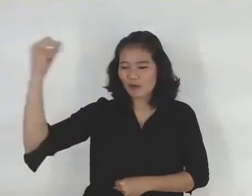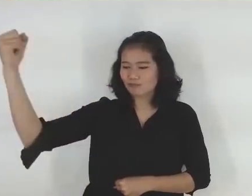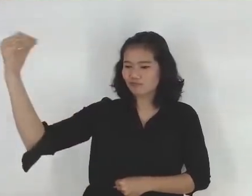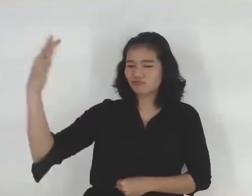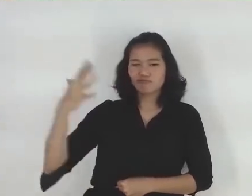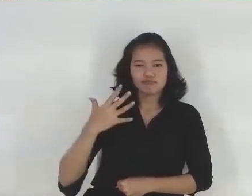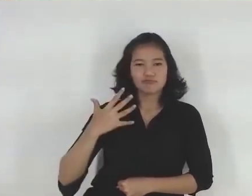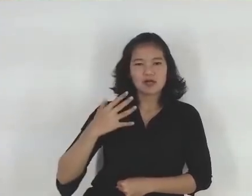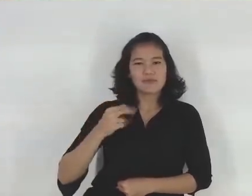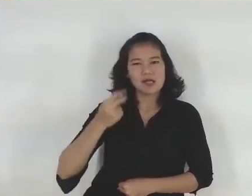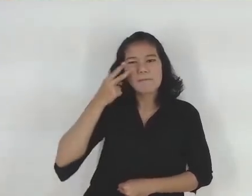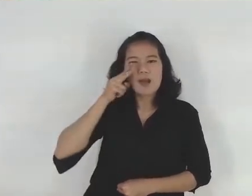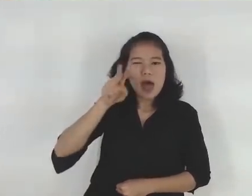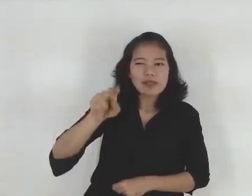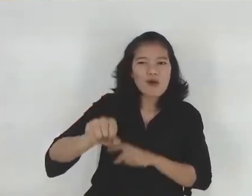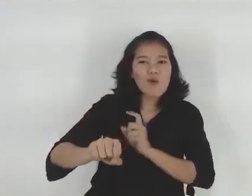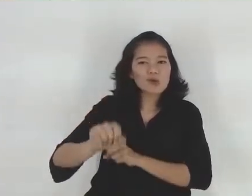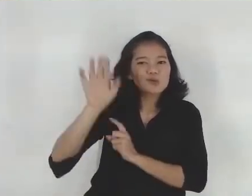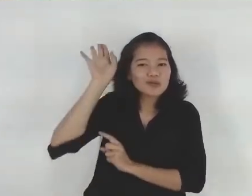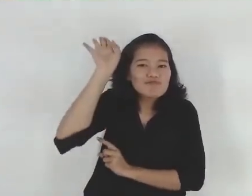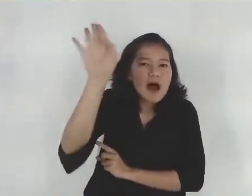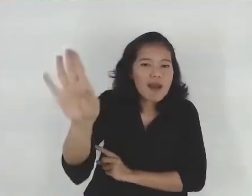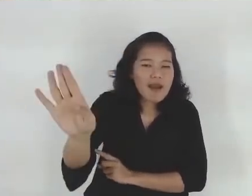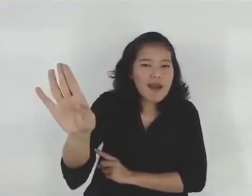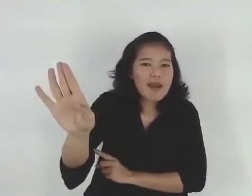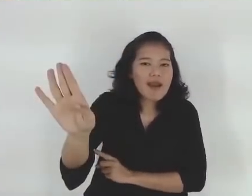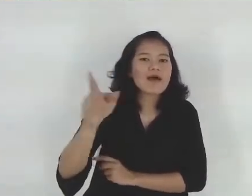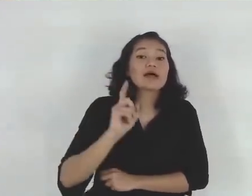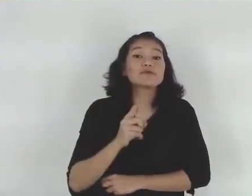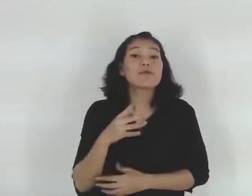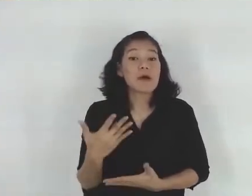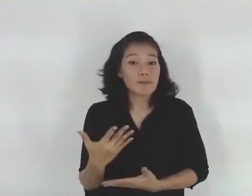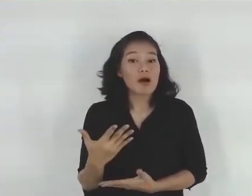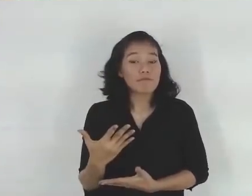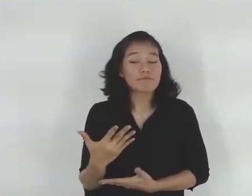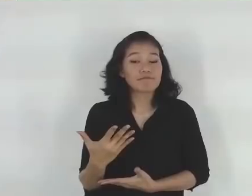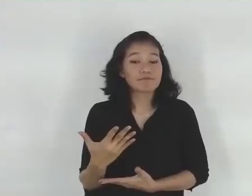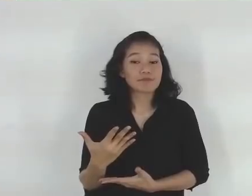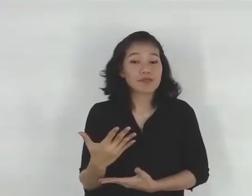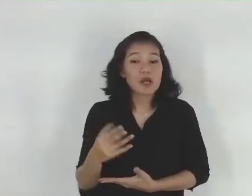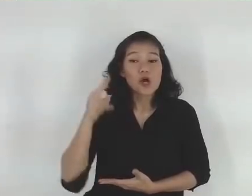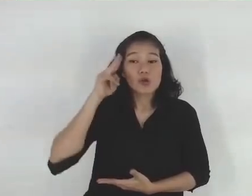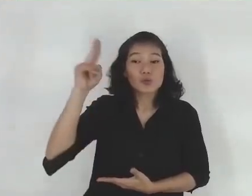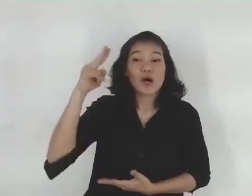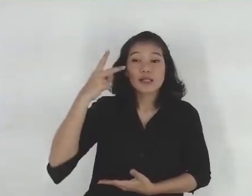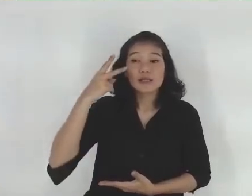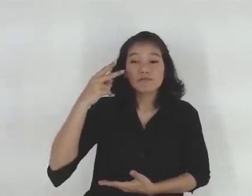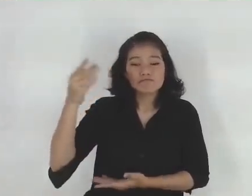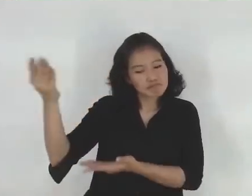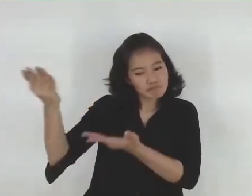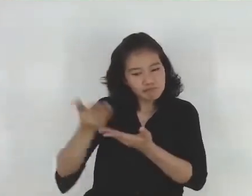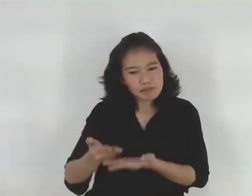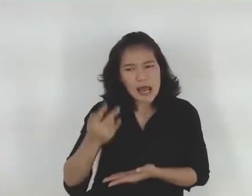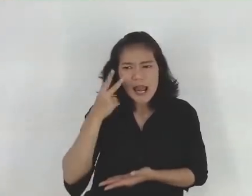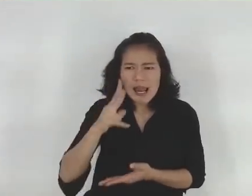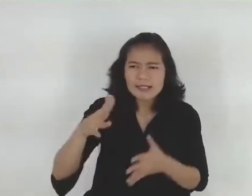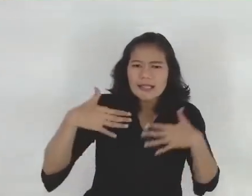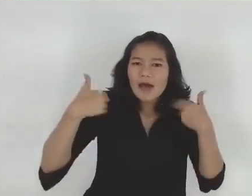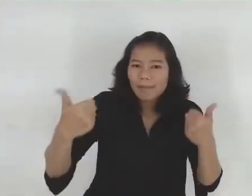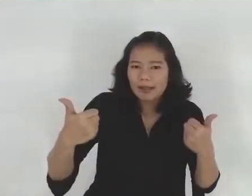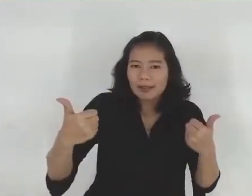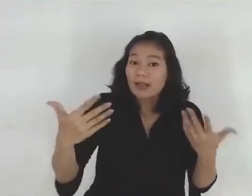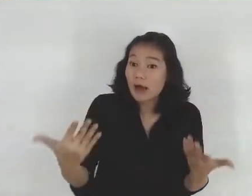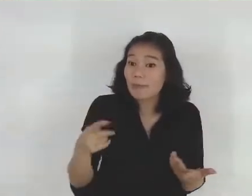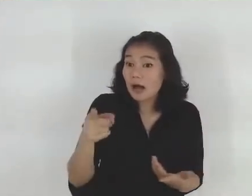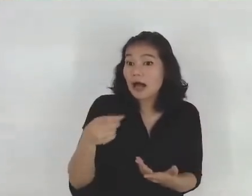menatap masa depan karena diperkenankan melihat keselamatan ya tuh